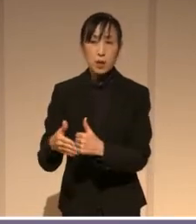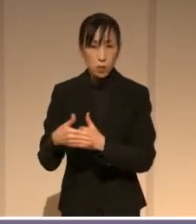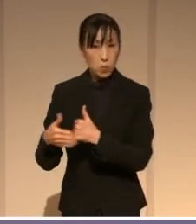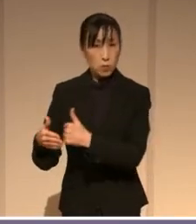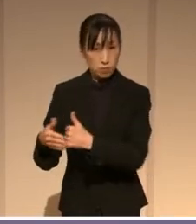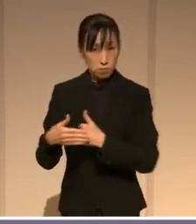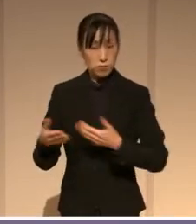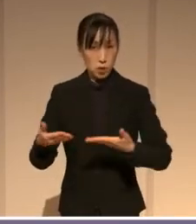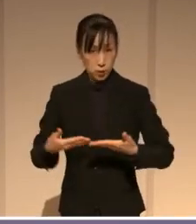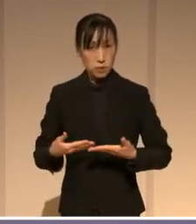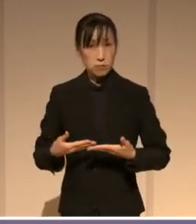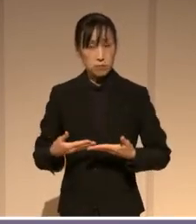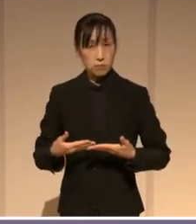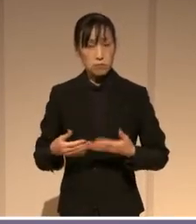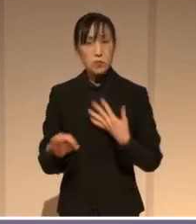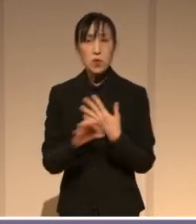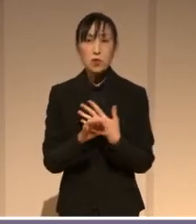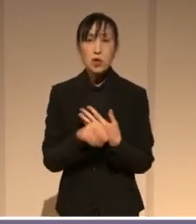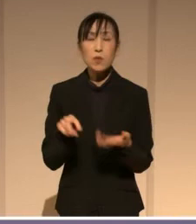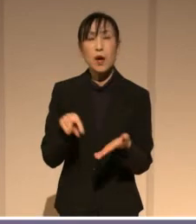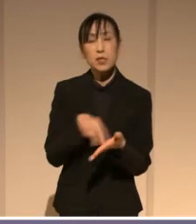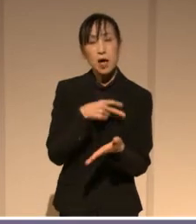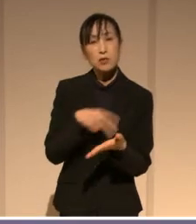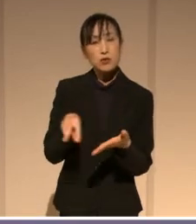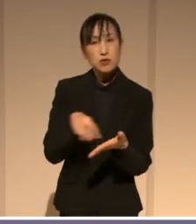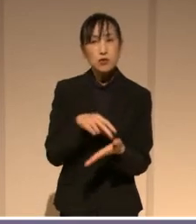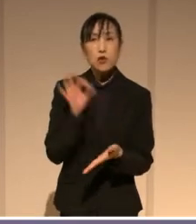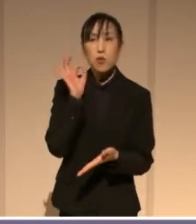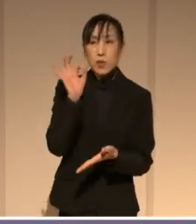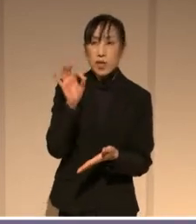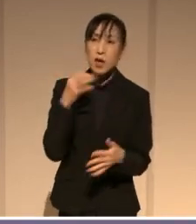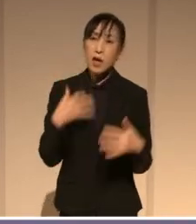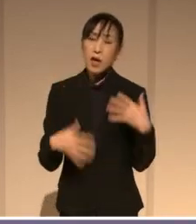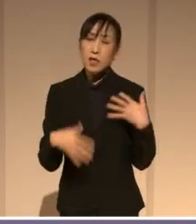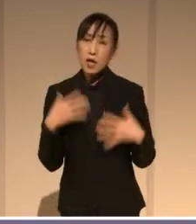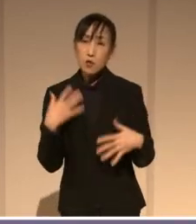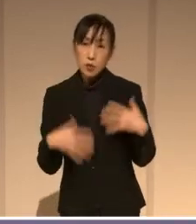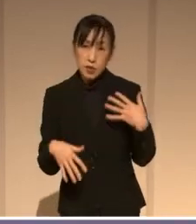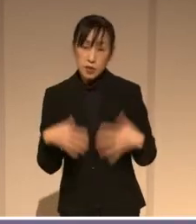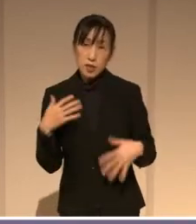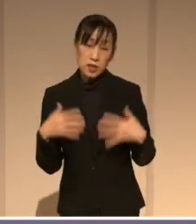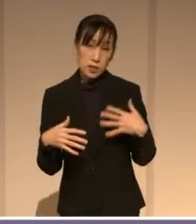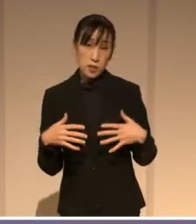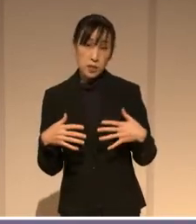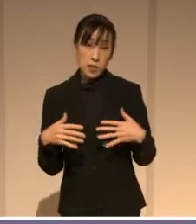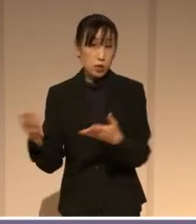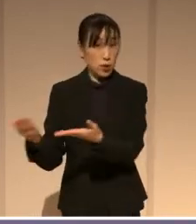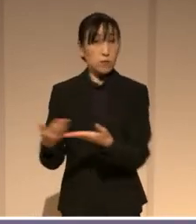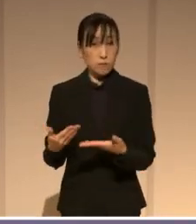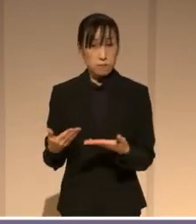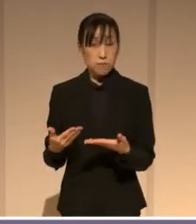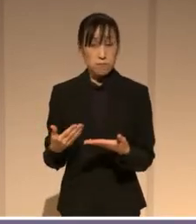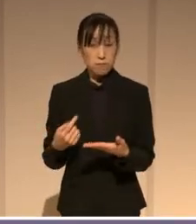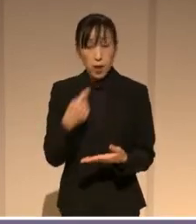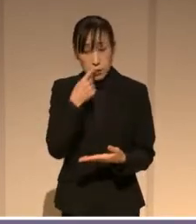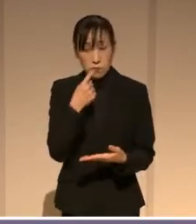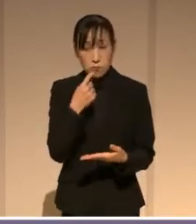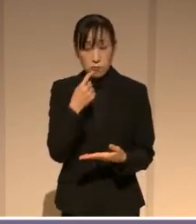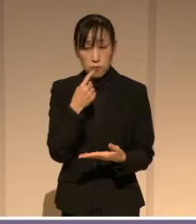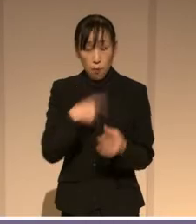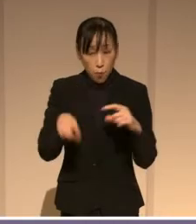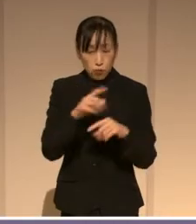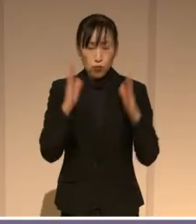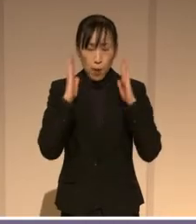あとはたダンス見て楽しんでくれてたりというのはイヴのモチベーションにつながりますかね